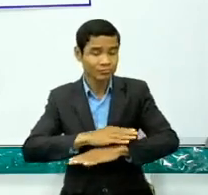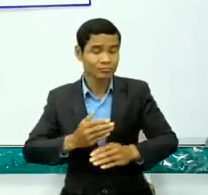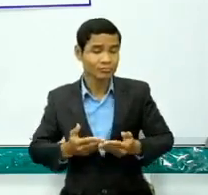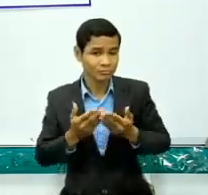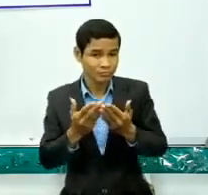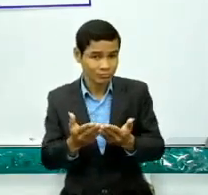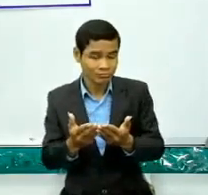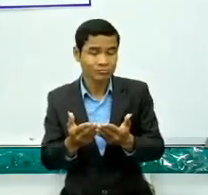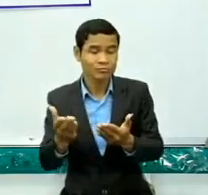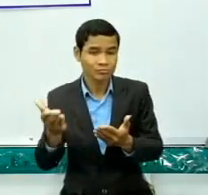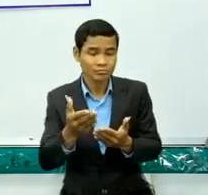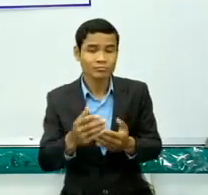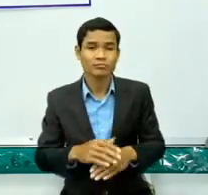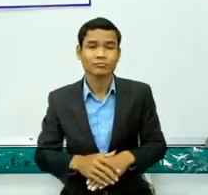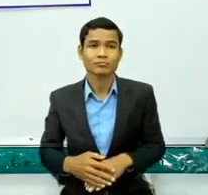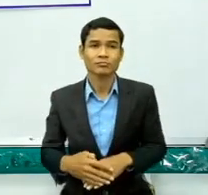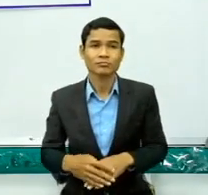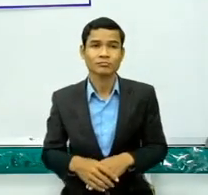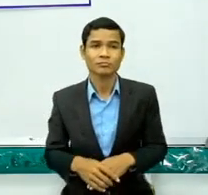ន